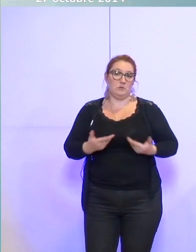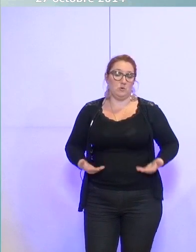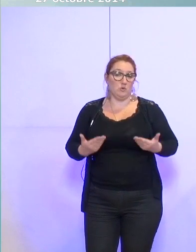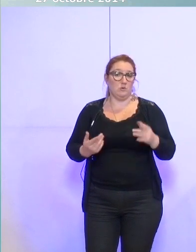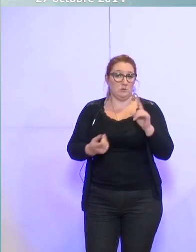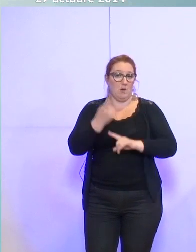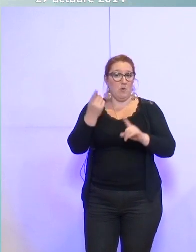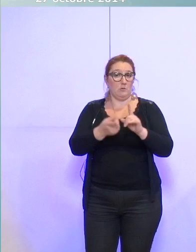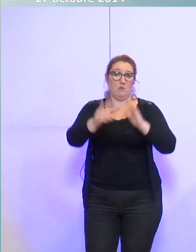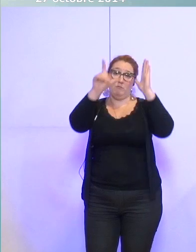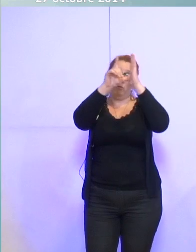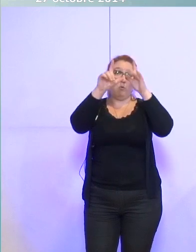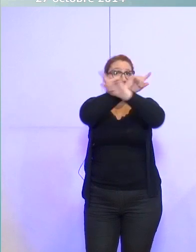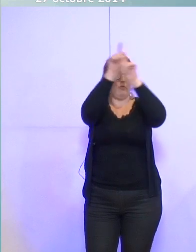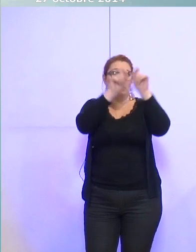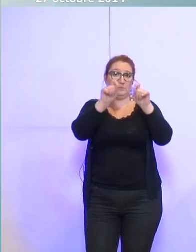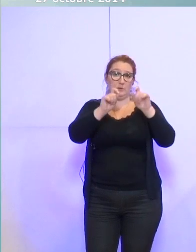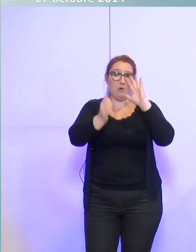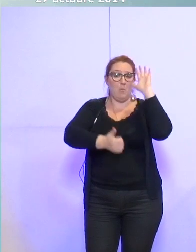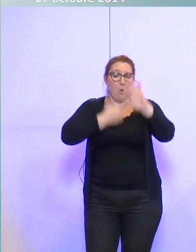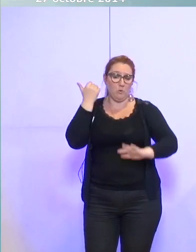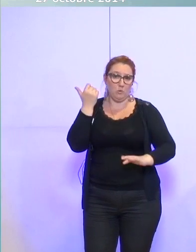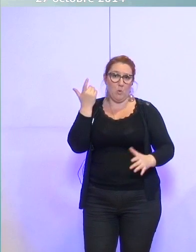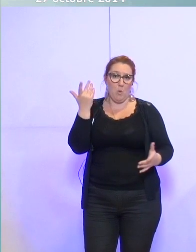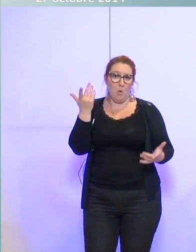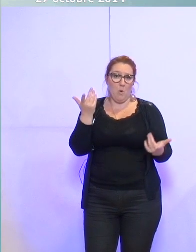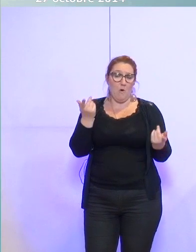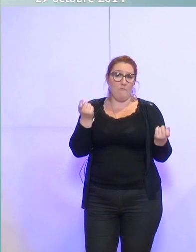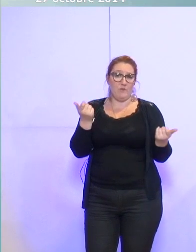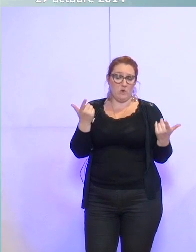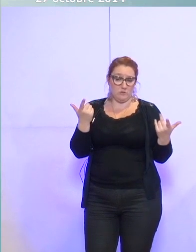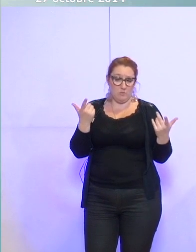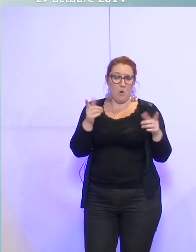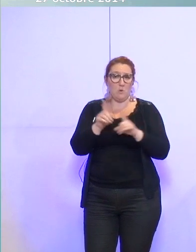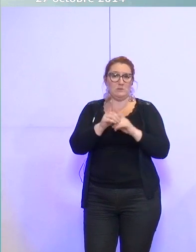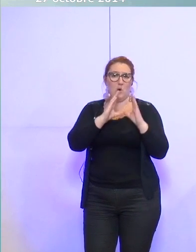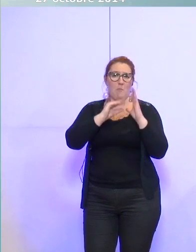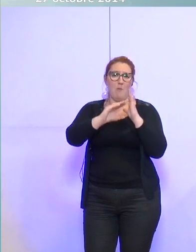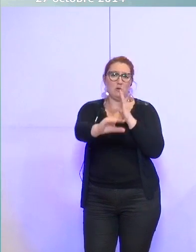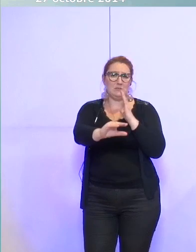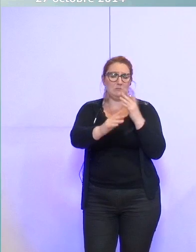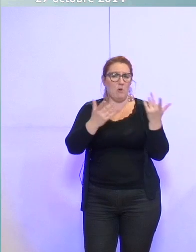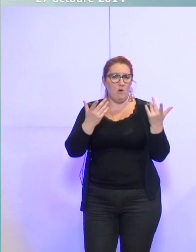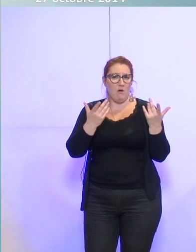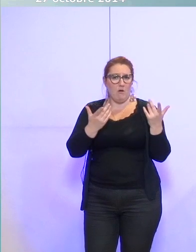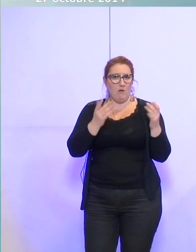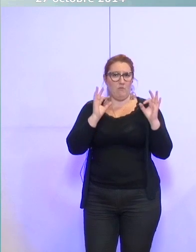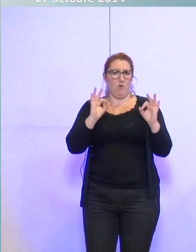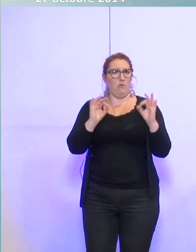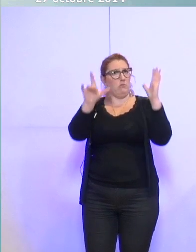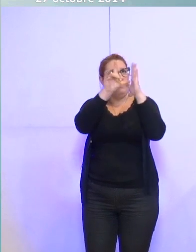à tenir en termes d'autofinancement et de financement des dotations aux amortissements, qui font que nous sommes sur la